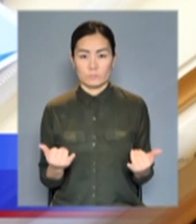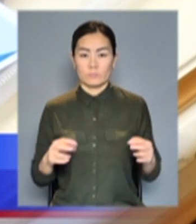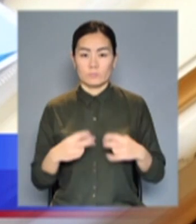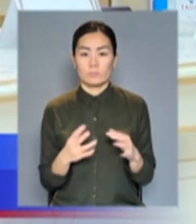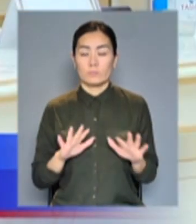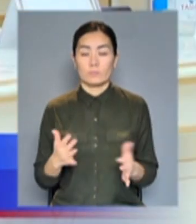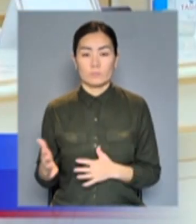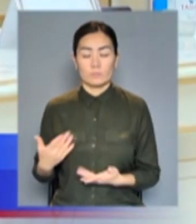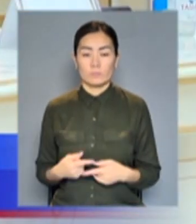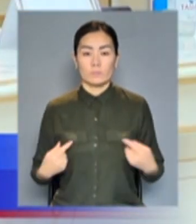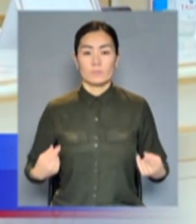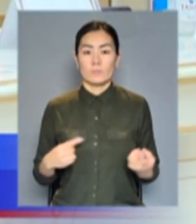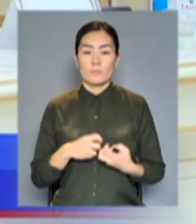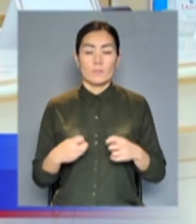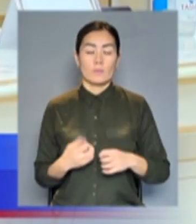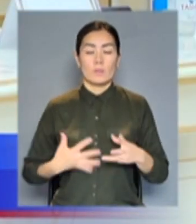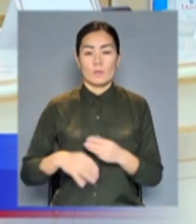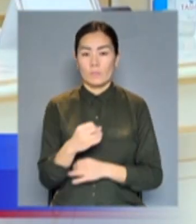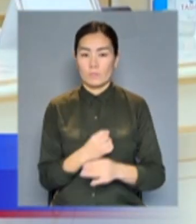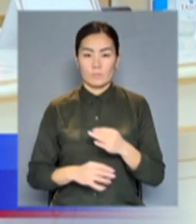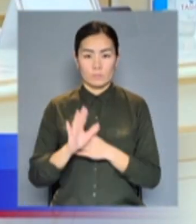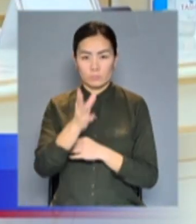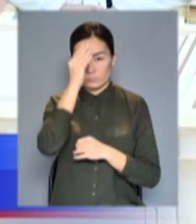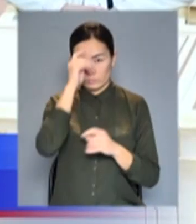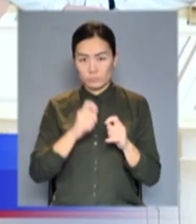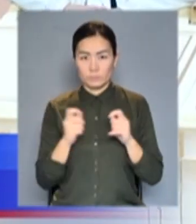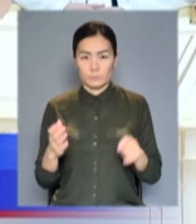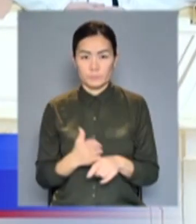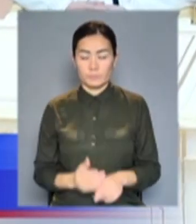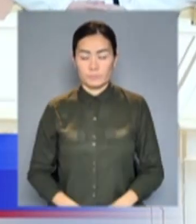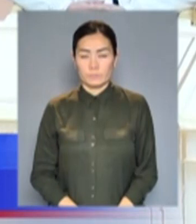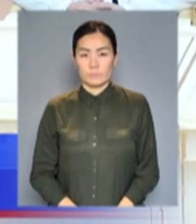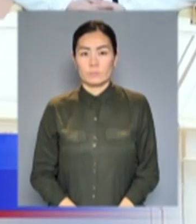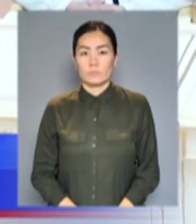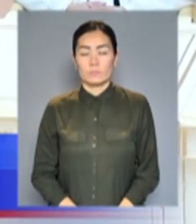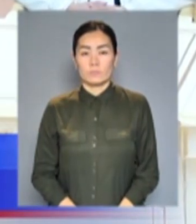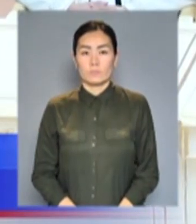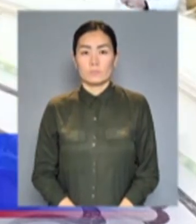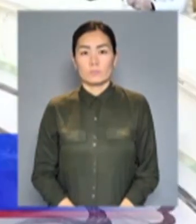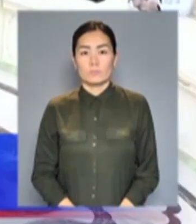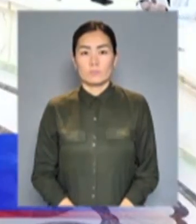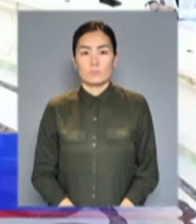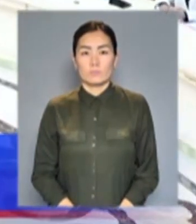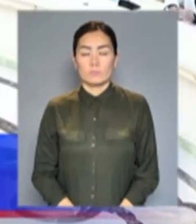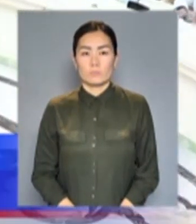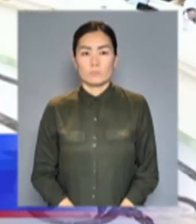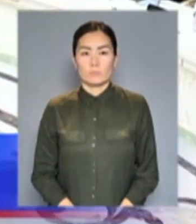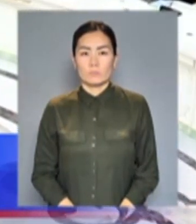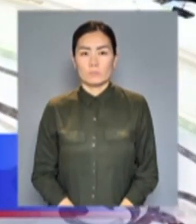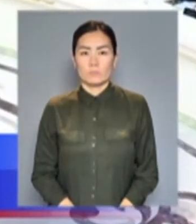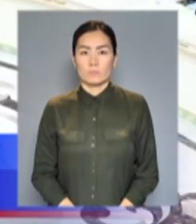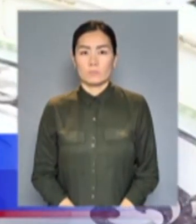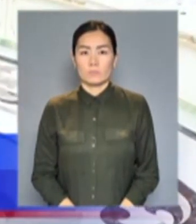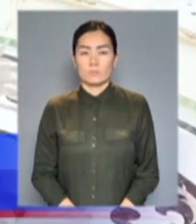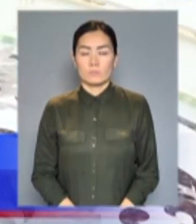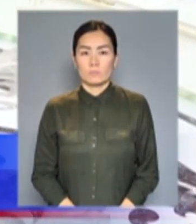қоғамда орын алып жатқан түрлі өзекті мәселелер де талқыланып, ұсыныстар айтылды. Гауһар Нұрлыбекқызы, Қуаныш Бекбергенұлы, жаңалық қызметі.